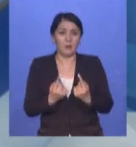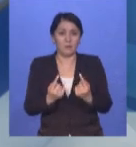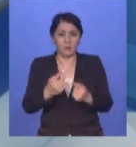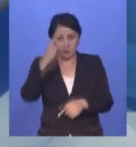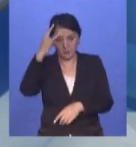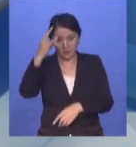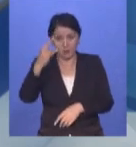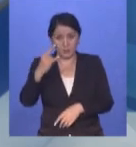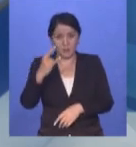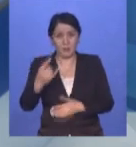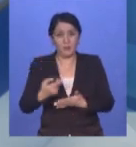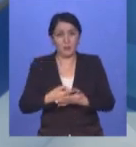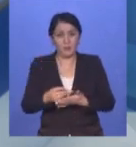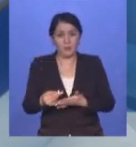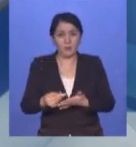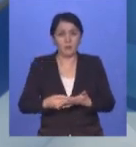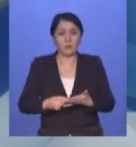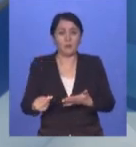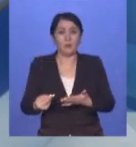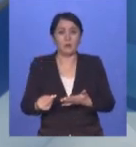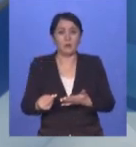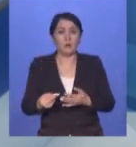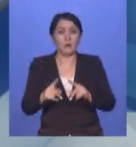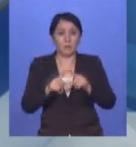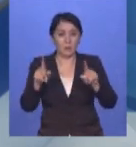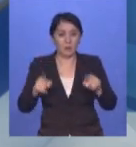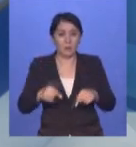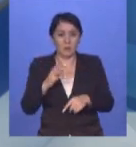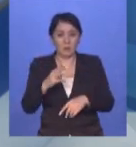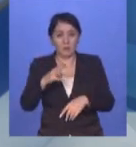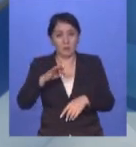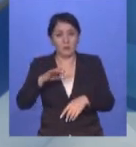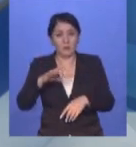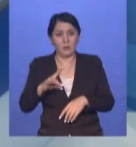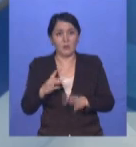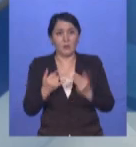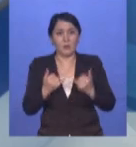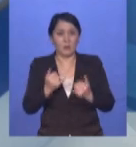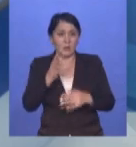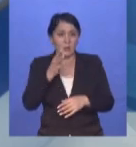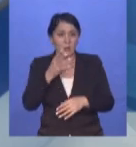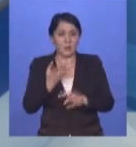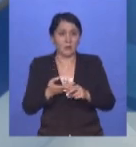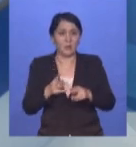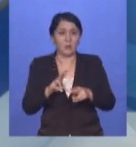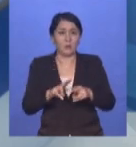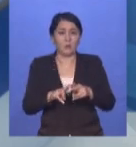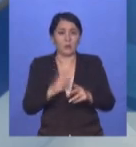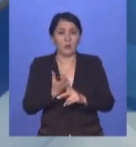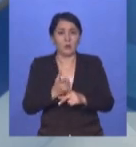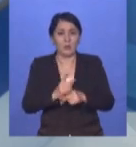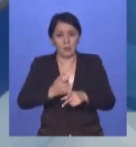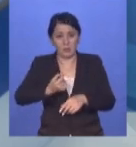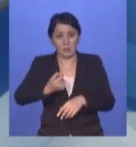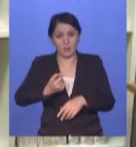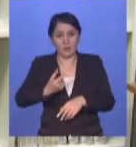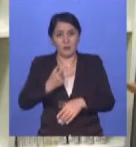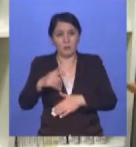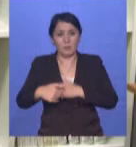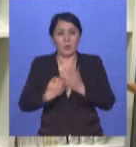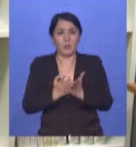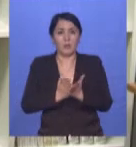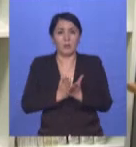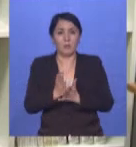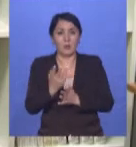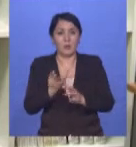танымал авторлар мен қатар қазақстандық суретшілердің де шығармалар бар. Комикстер қазіргі уақытта әдебиеттегі өте сәнді және